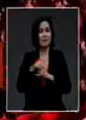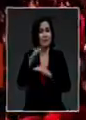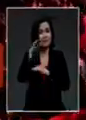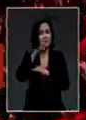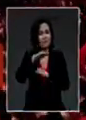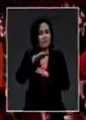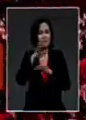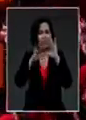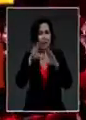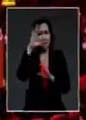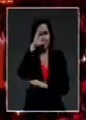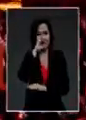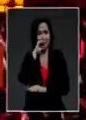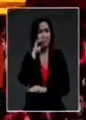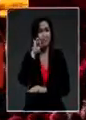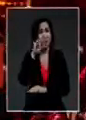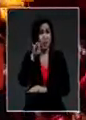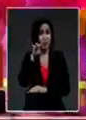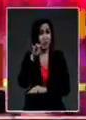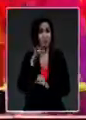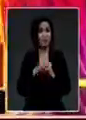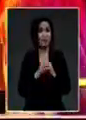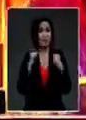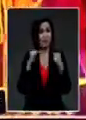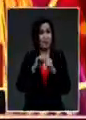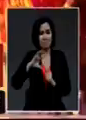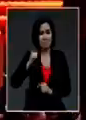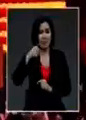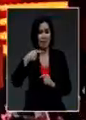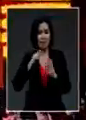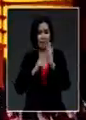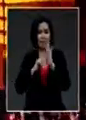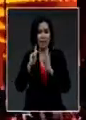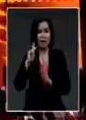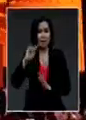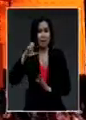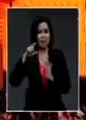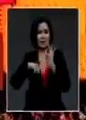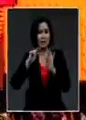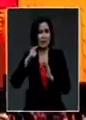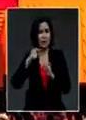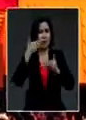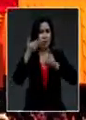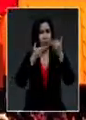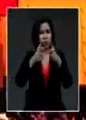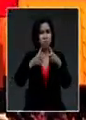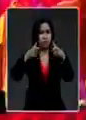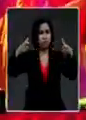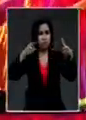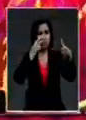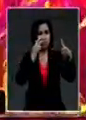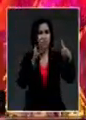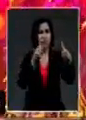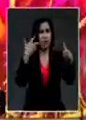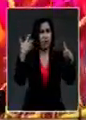ลาสักประมาณ20:00 น.ที่กรุงปักกิ่งเขามีการจัดงานโอ้โหอันนี้งานใหญ่เลยดูภาพอยากให้ดูอลังการม